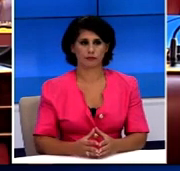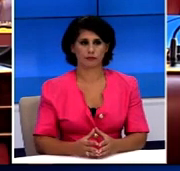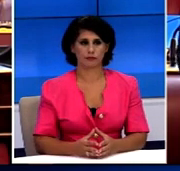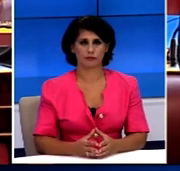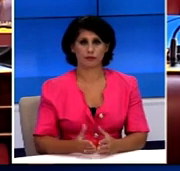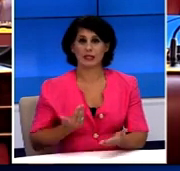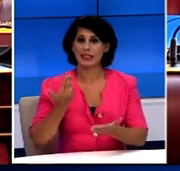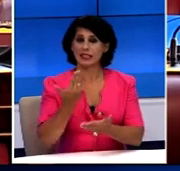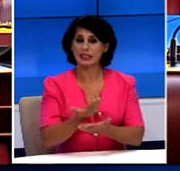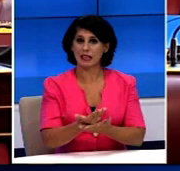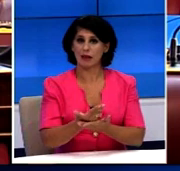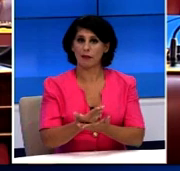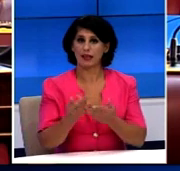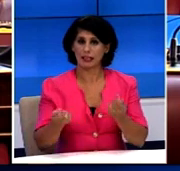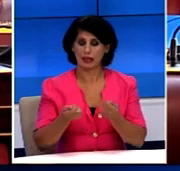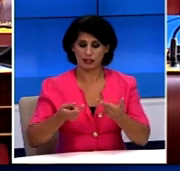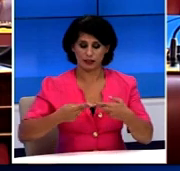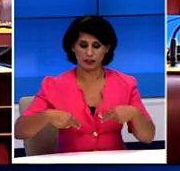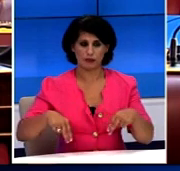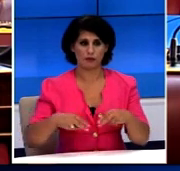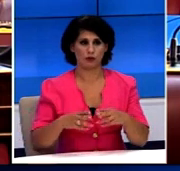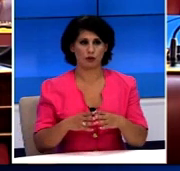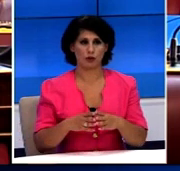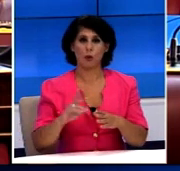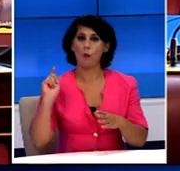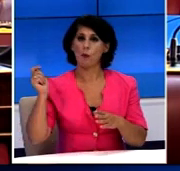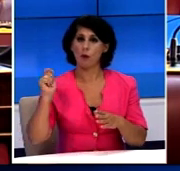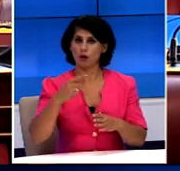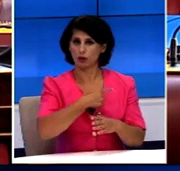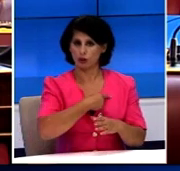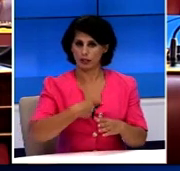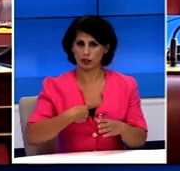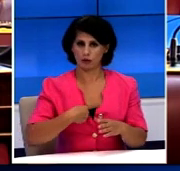Σας ζητάμε να κάνετε συμβούλιο πολιτικών αρχηγών.